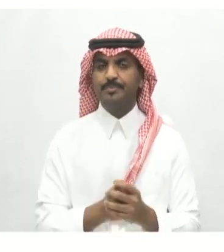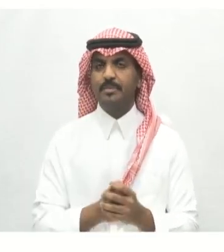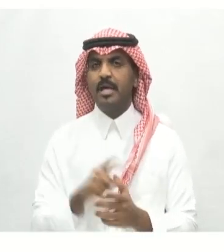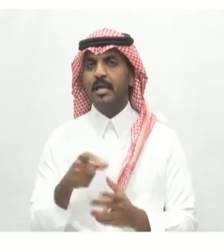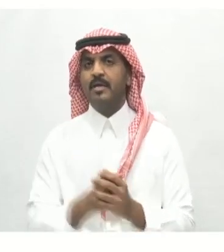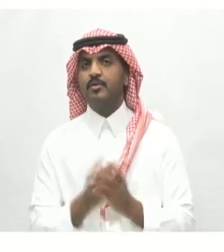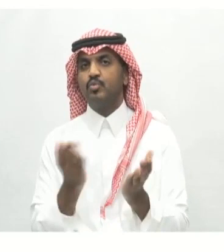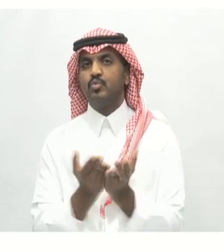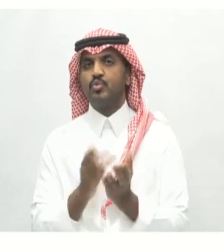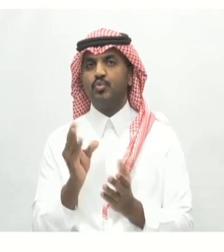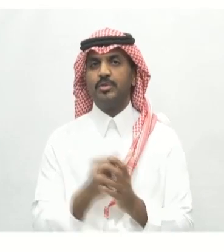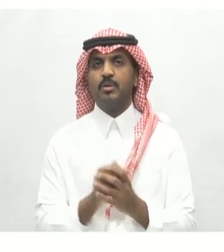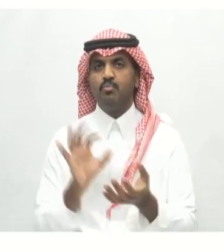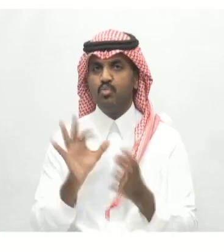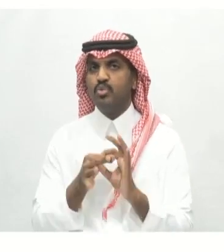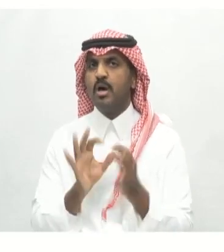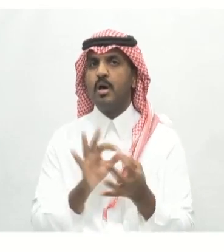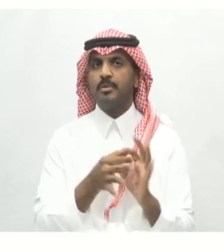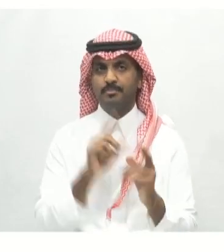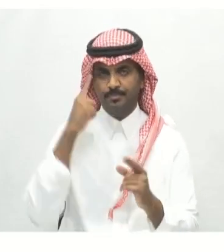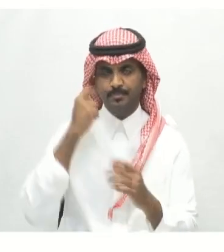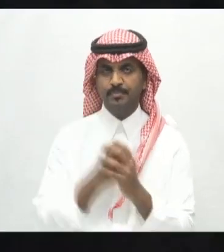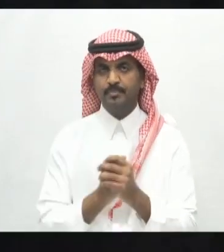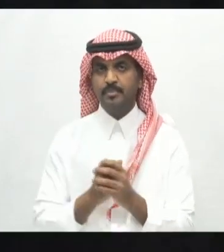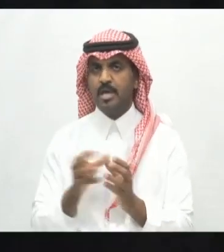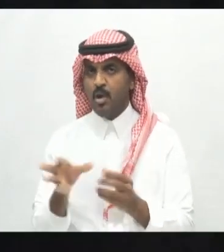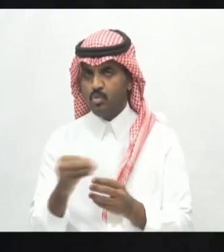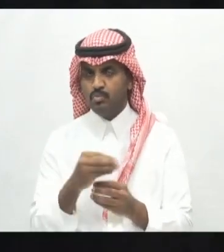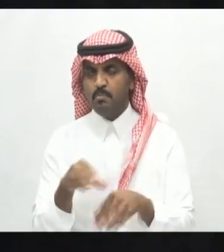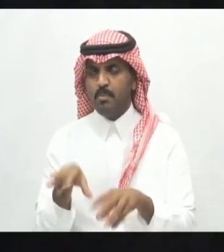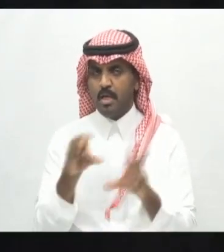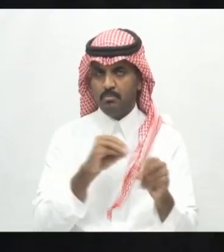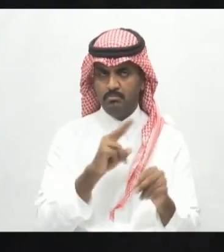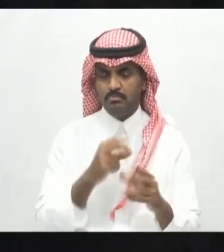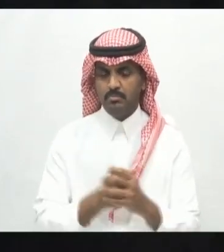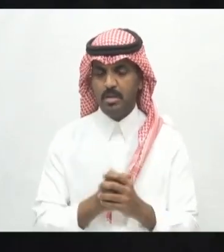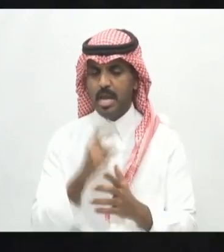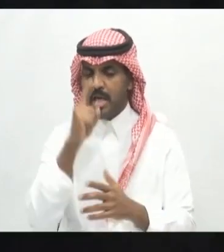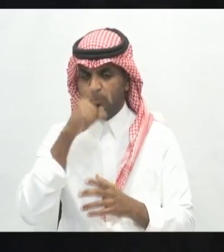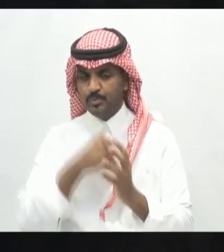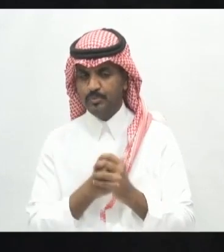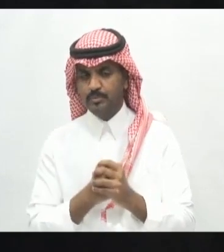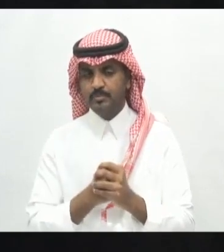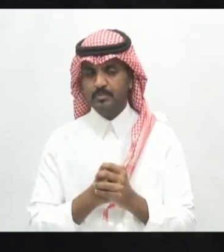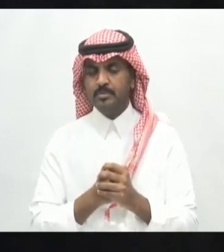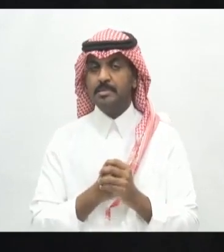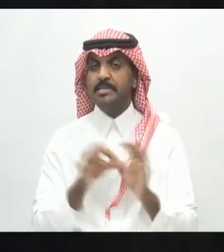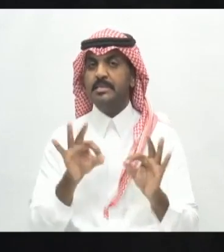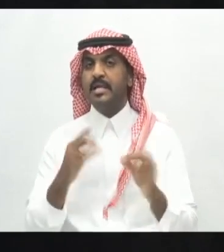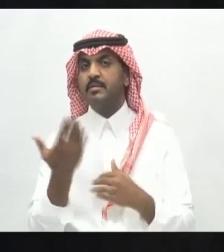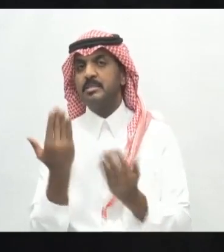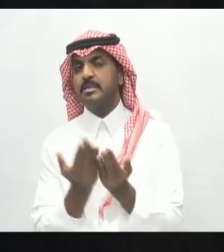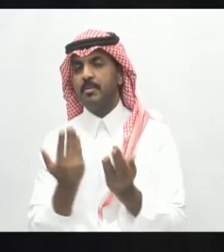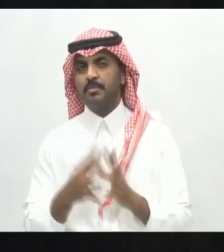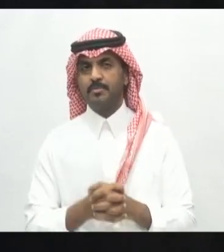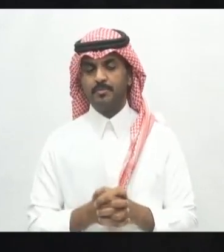هذه الدروس في الوحده مترابطه ياخذ بعضها ببعض فلا بد ان يكون عندكم استحضار لما سبق ان